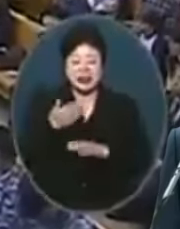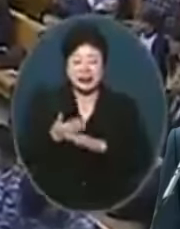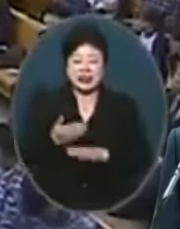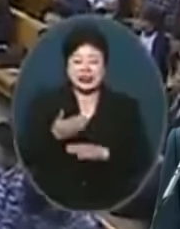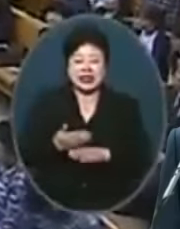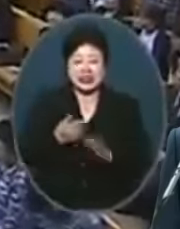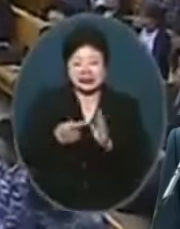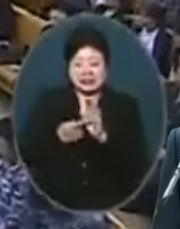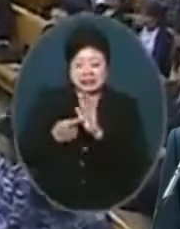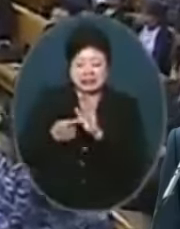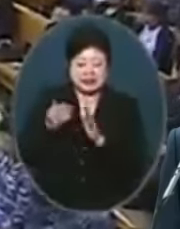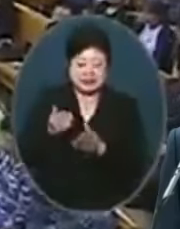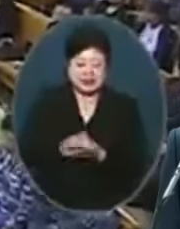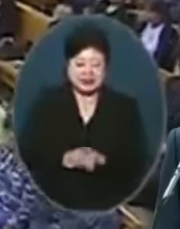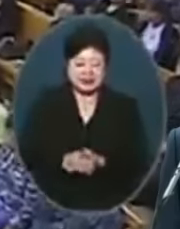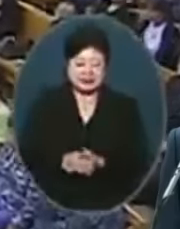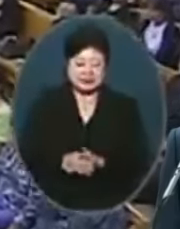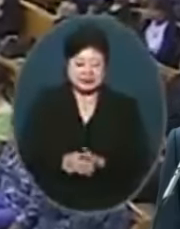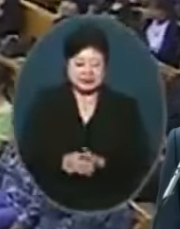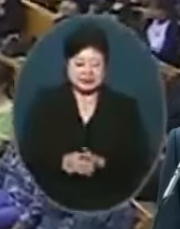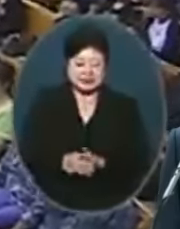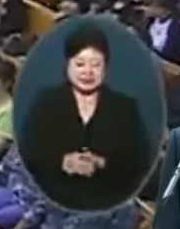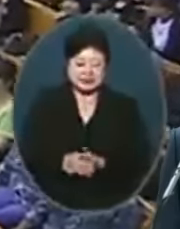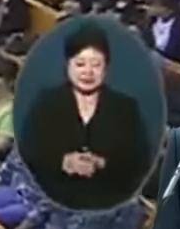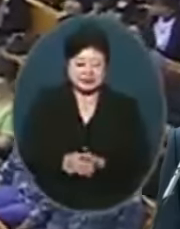달라지는 것입니다.